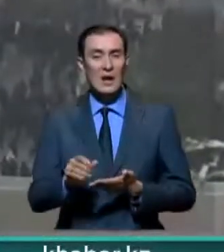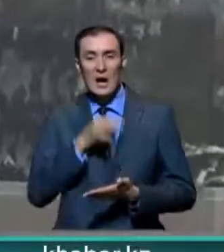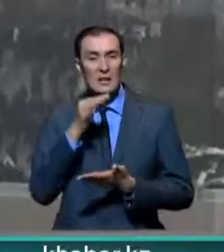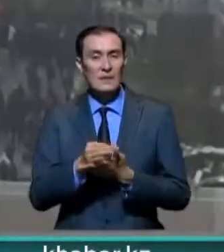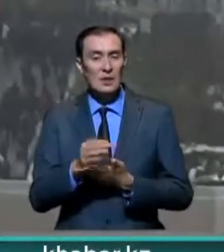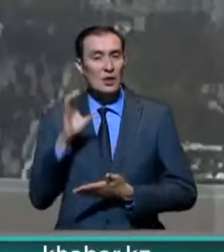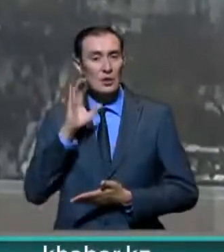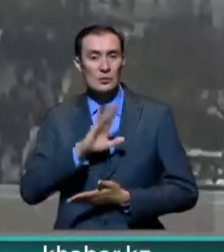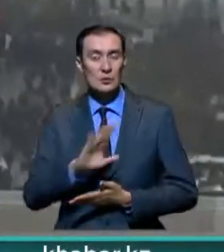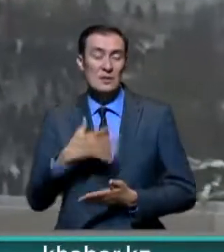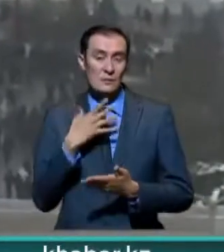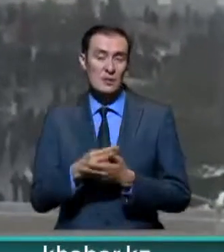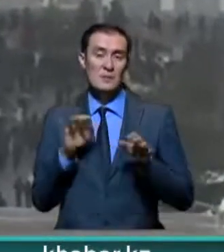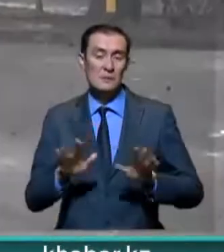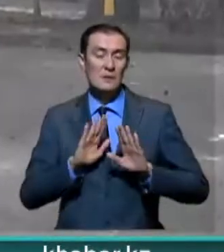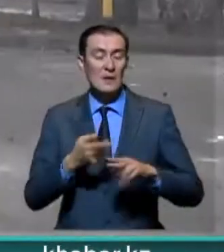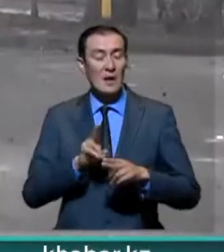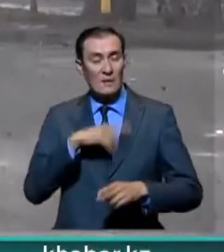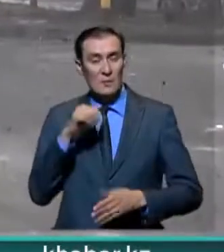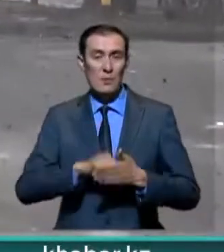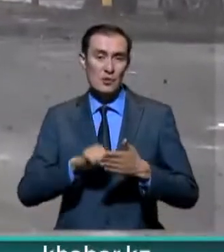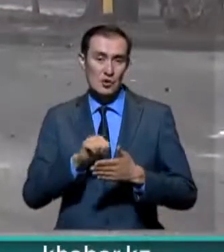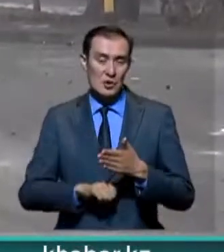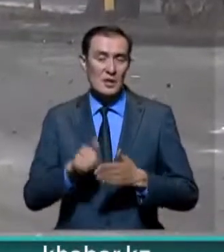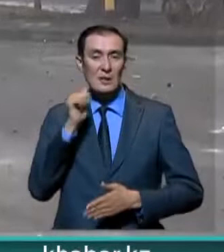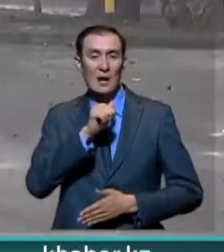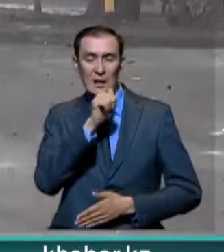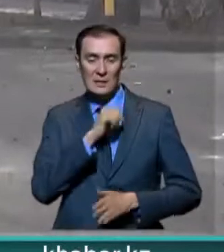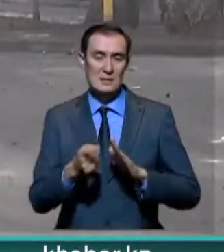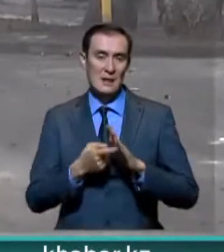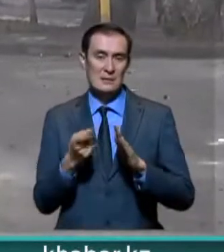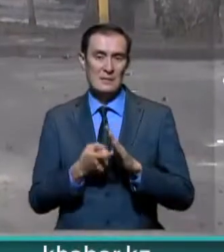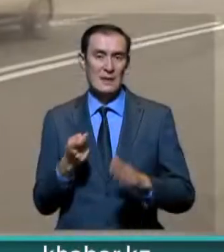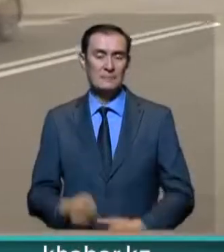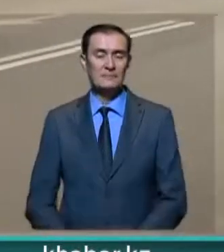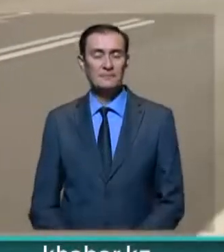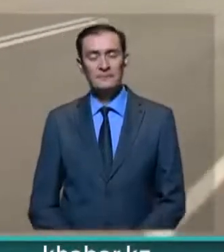Свою немногословность зампред КНБ объяснил тайной следствия.